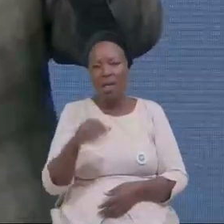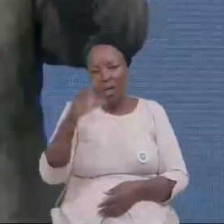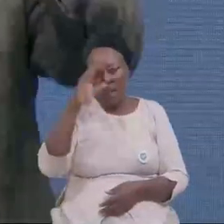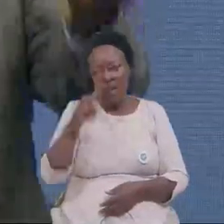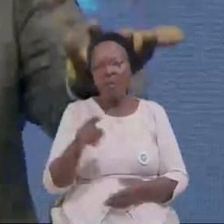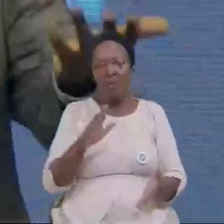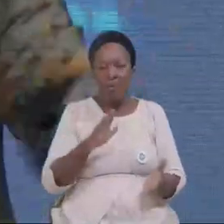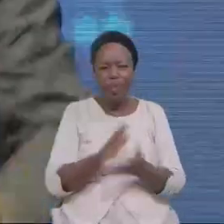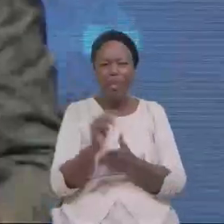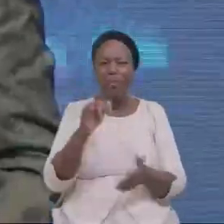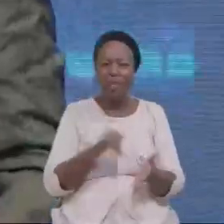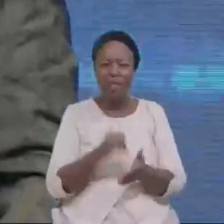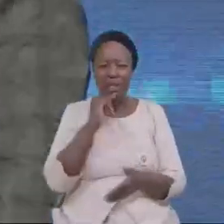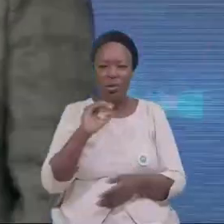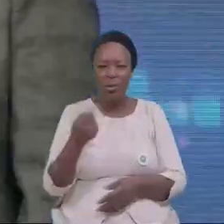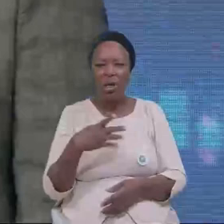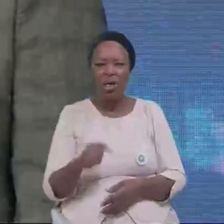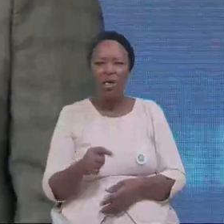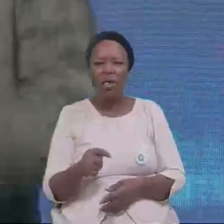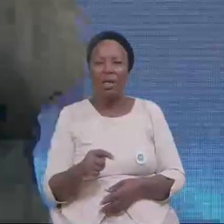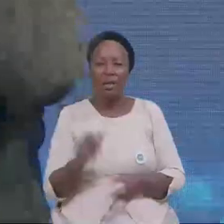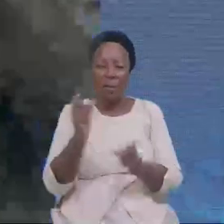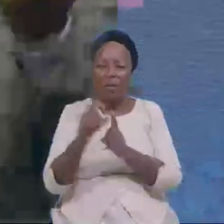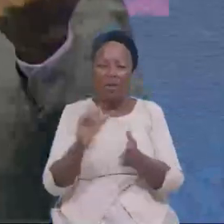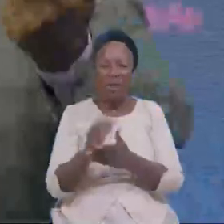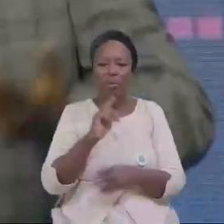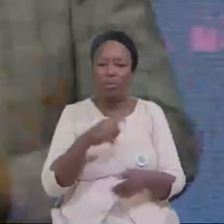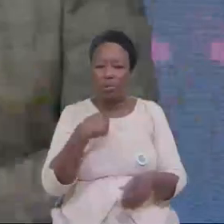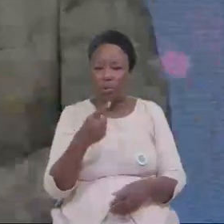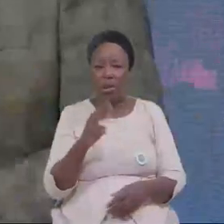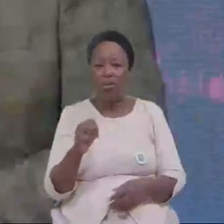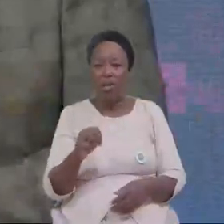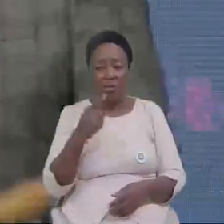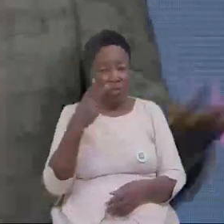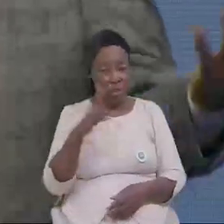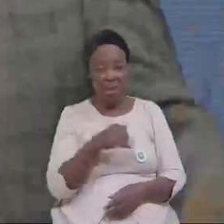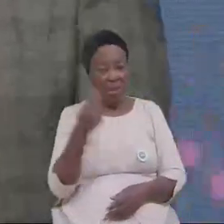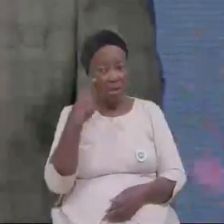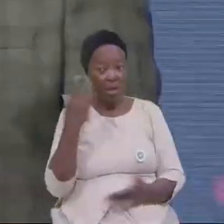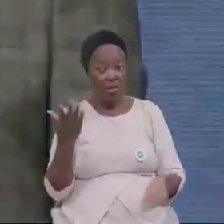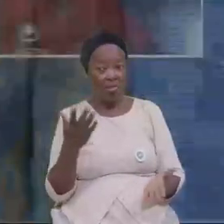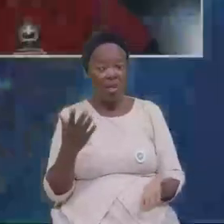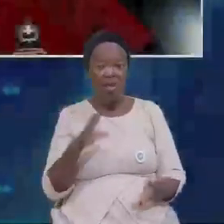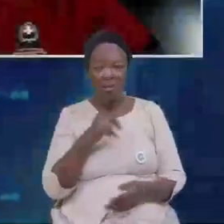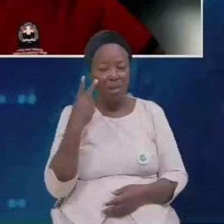cru. C'est seulement la parole qui lui a été adressée. Est-ce que vous avez, il n'a rien vu?